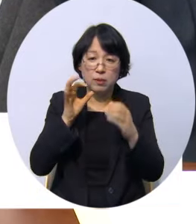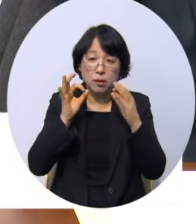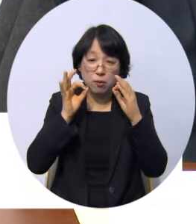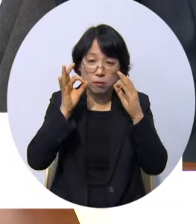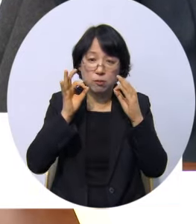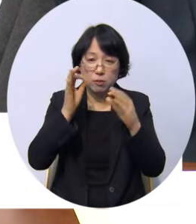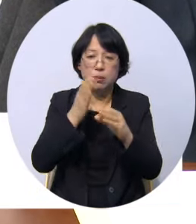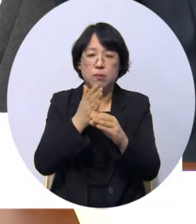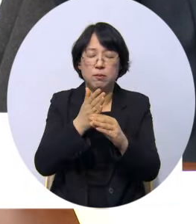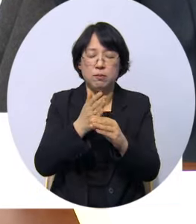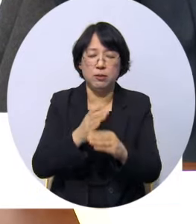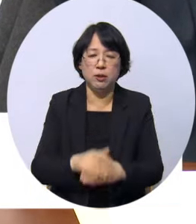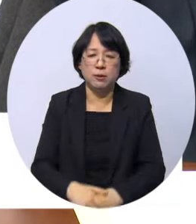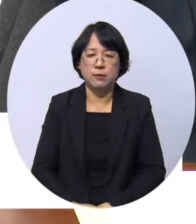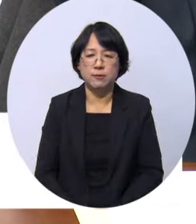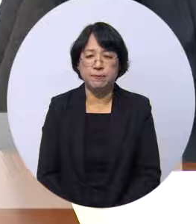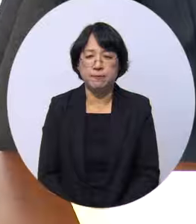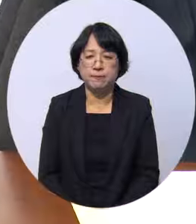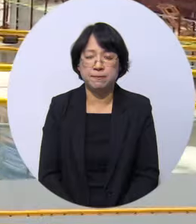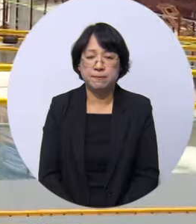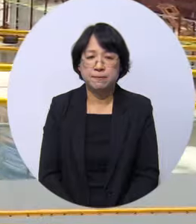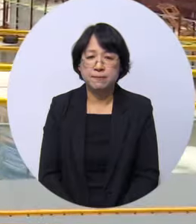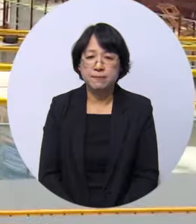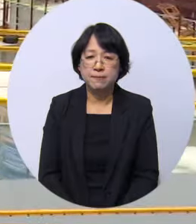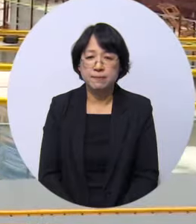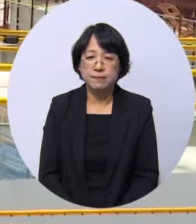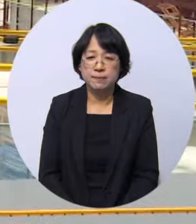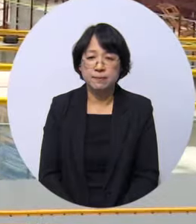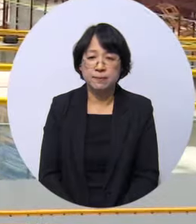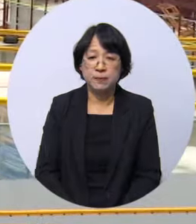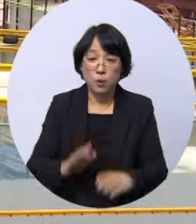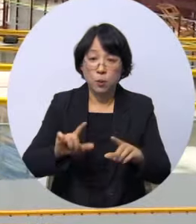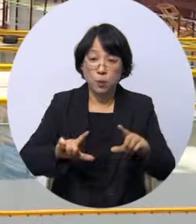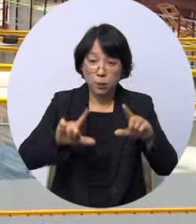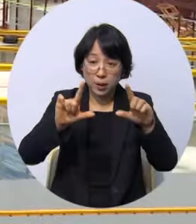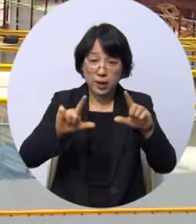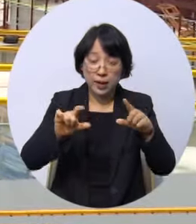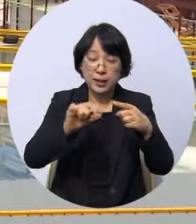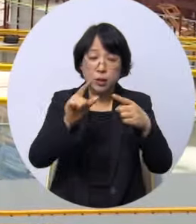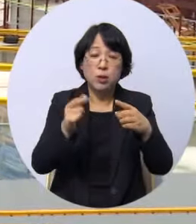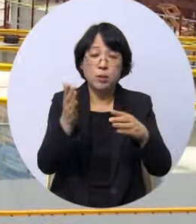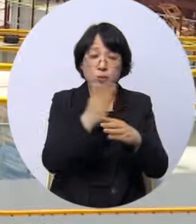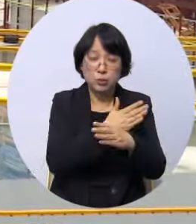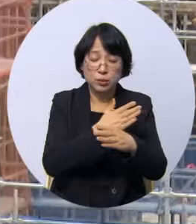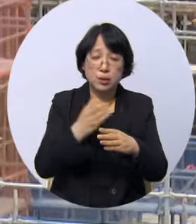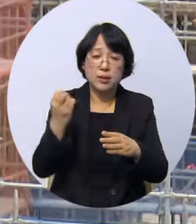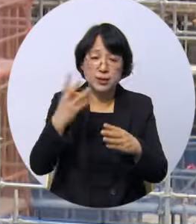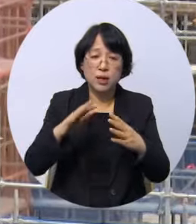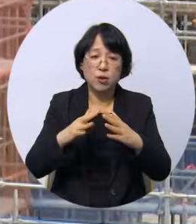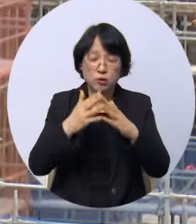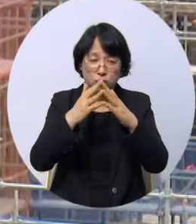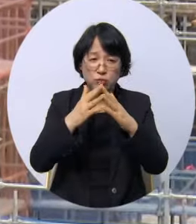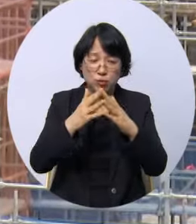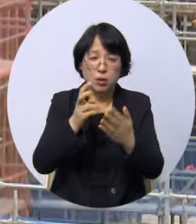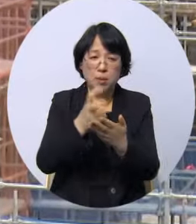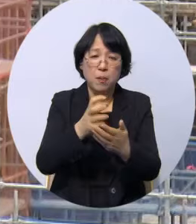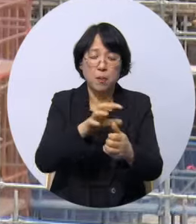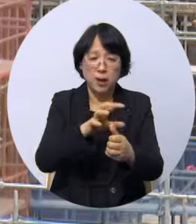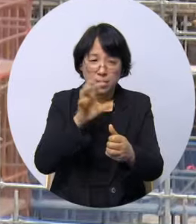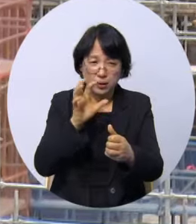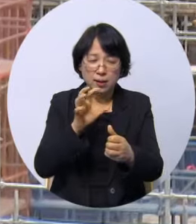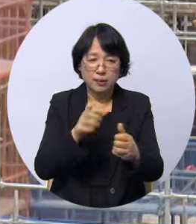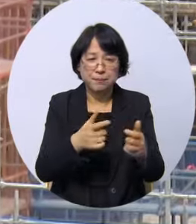또 그런 유 노력을 하고 있습니다 그러면서 올해초 재건축 규제 완화와 주택공급 확대 방안을